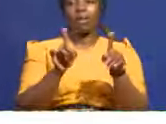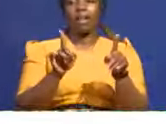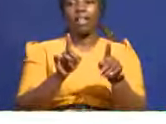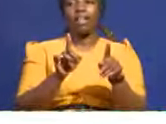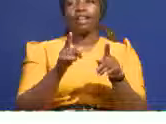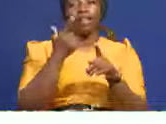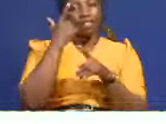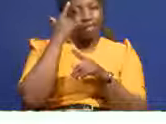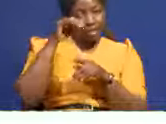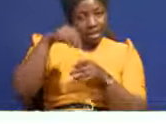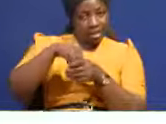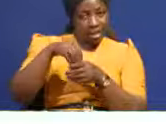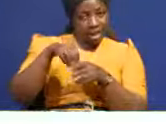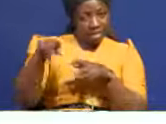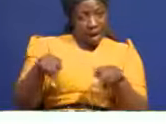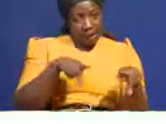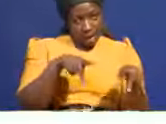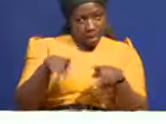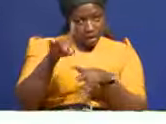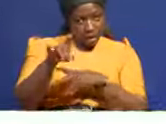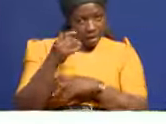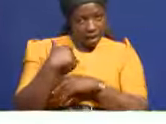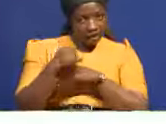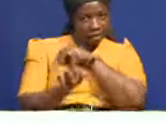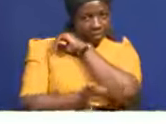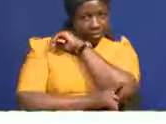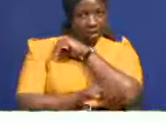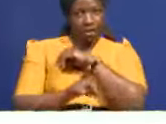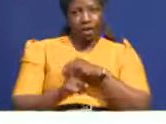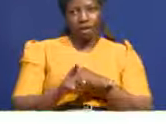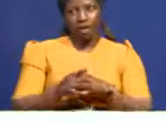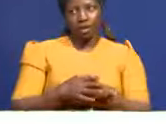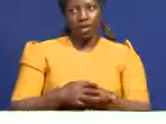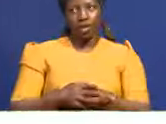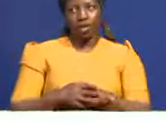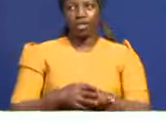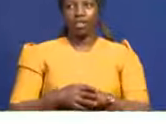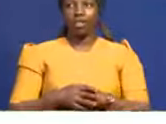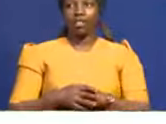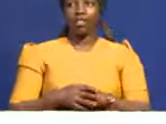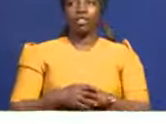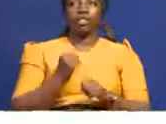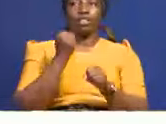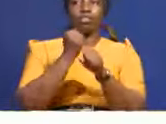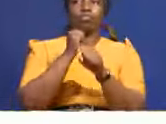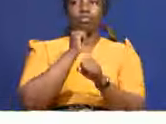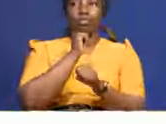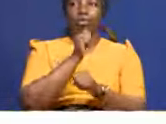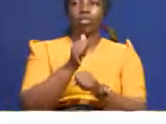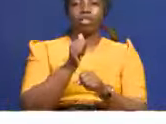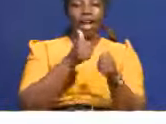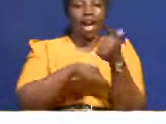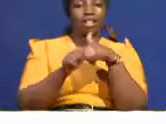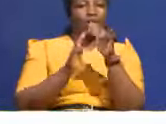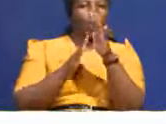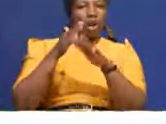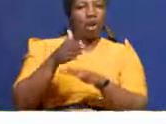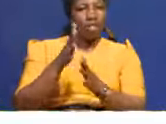Lakini kwa hiyo party simtakuwa na nidhamu jameni. Yes, sir. Msipitishe kiasi. Si